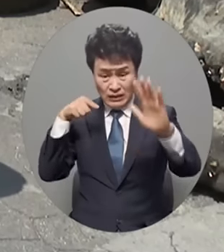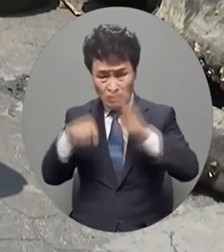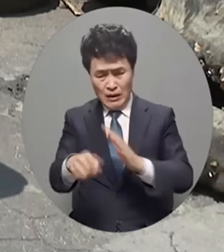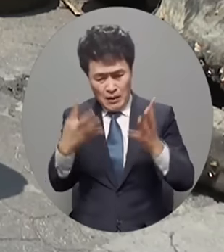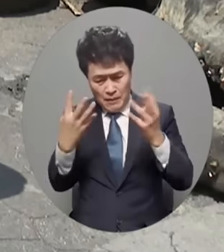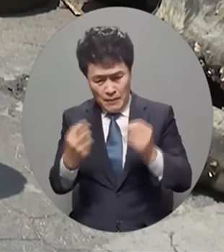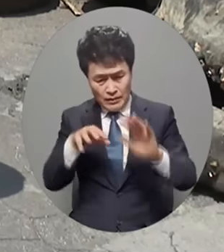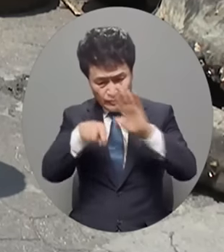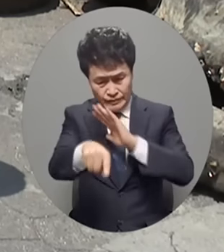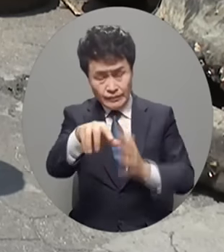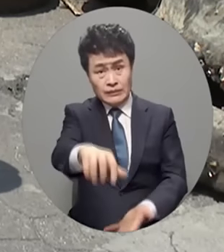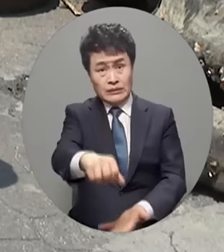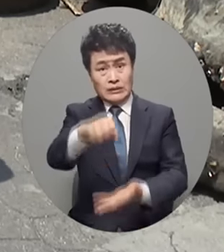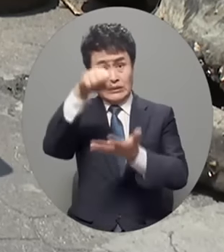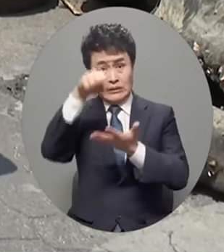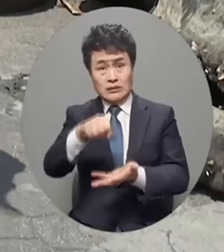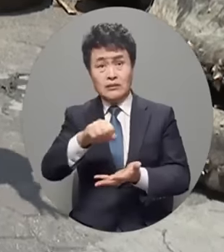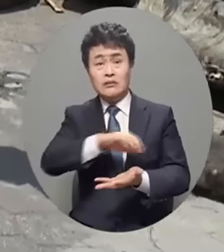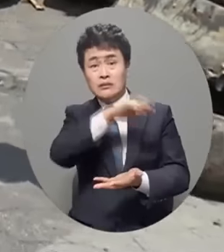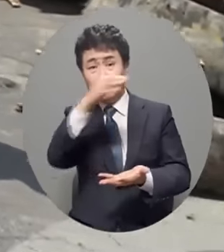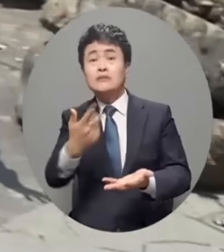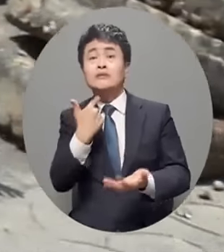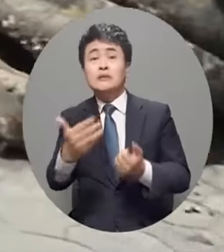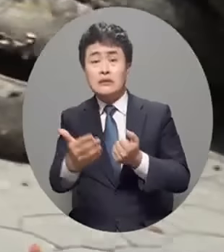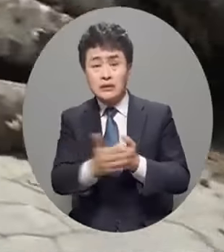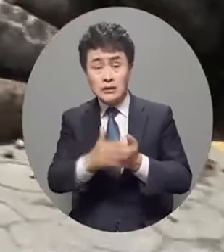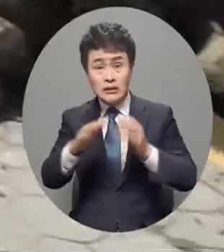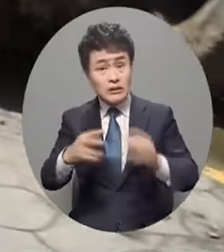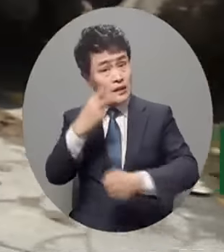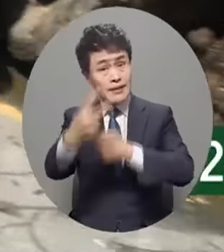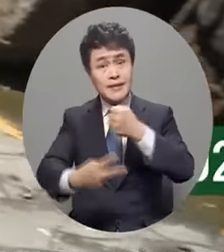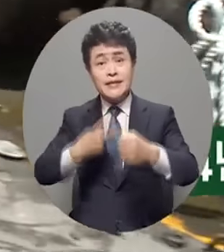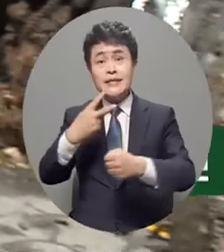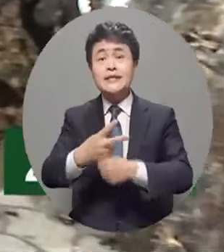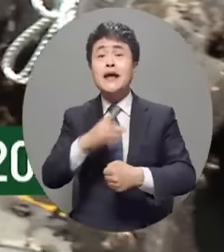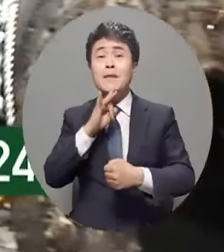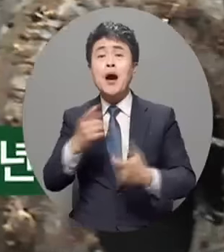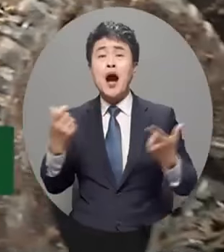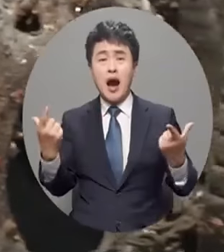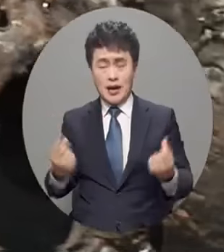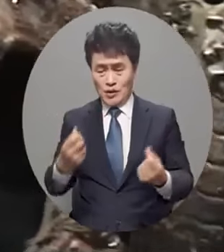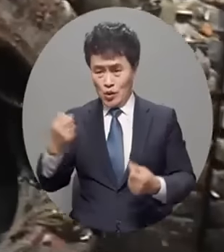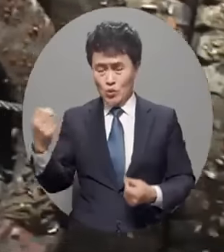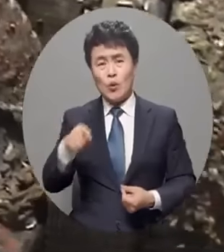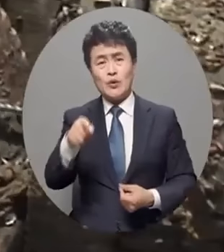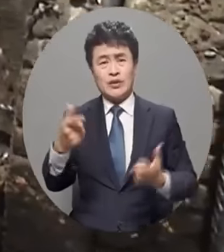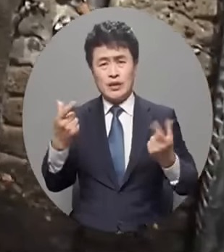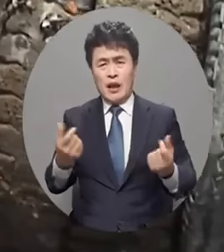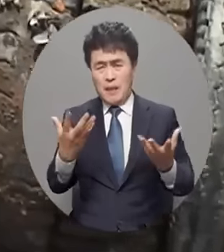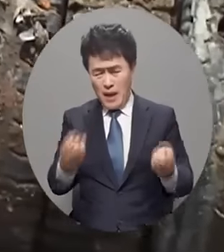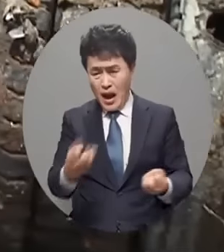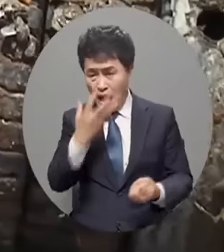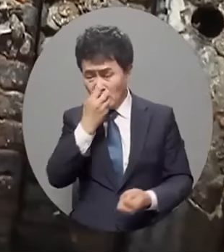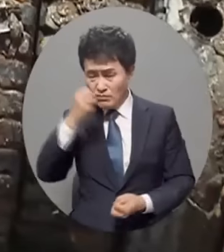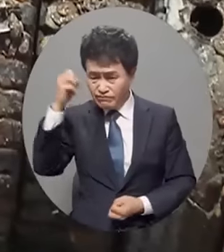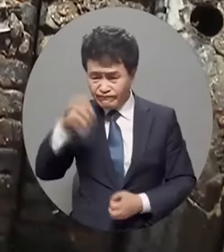폐기물들이 바다 아래에서 건져 올려졌습니다. 그런데 불과 2년 만에 또다시 이렇게 많은 양의 폐기물들이